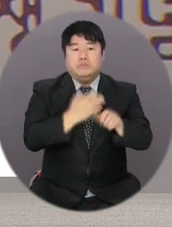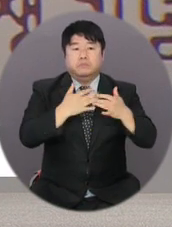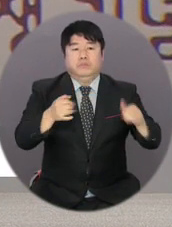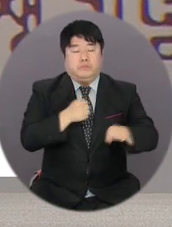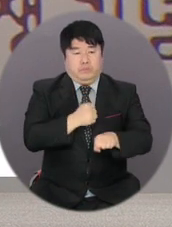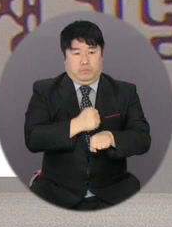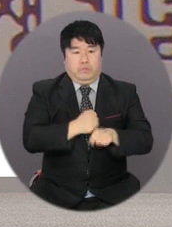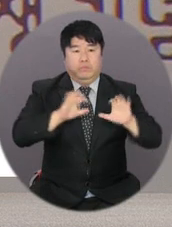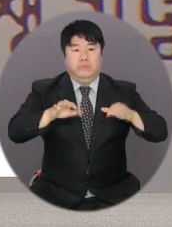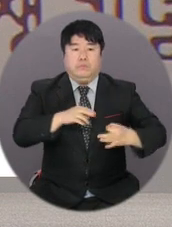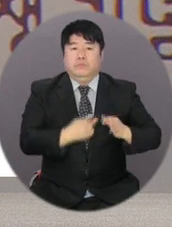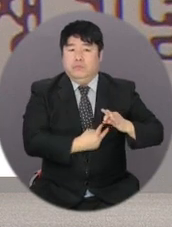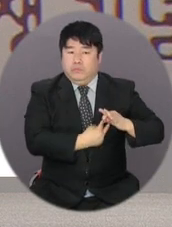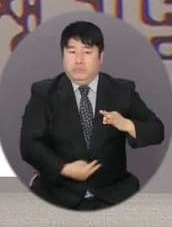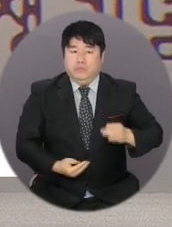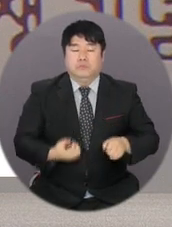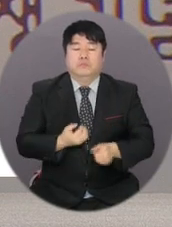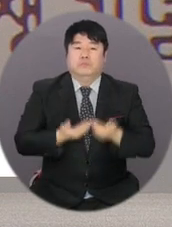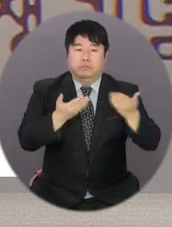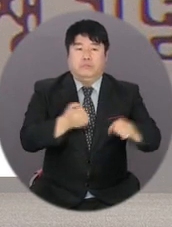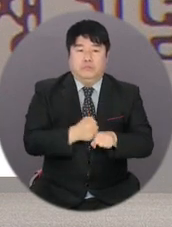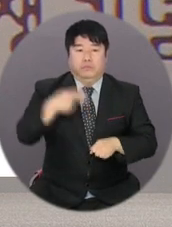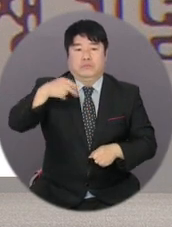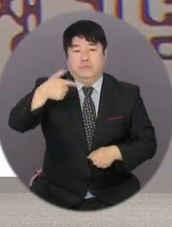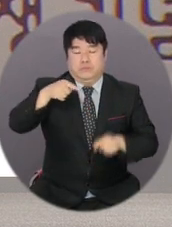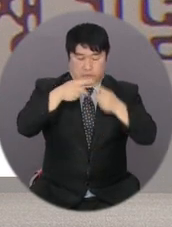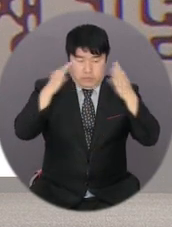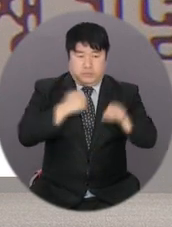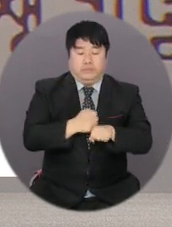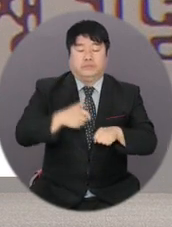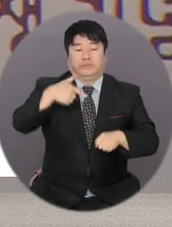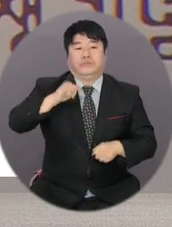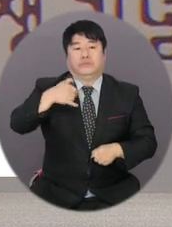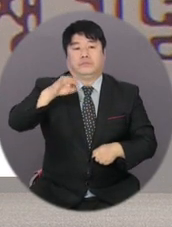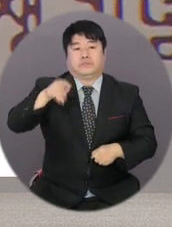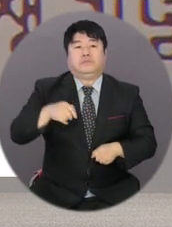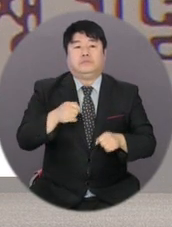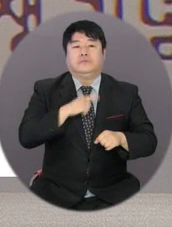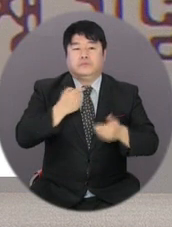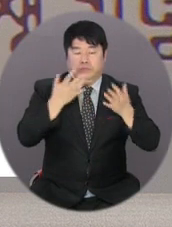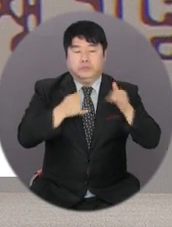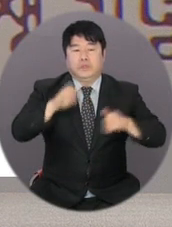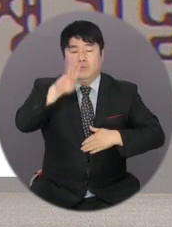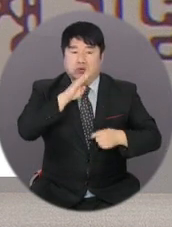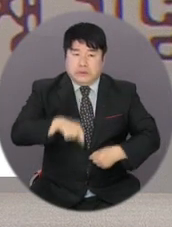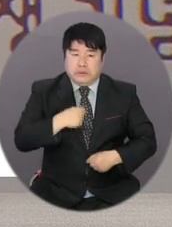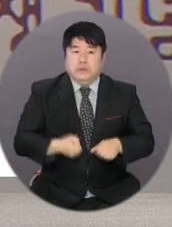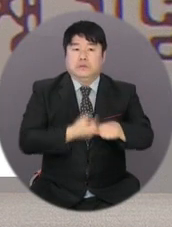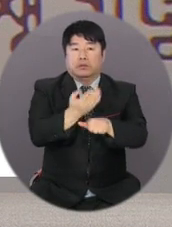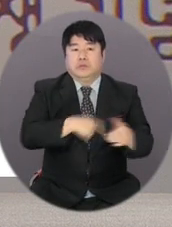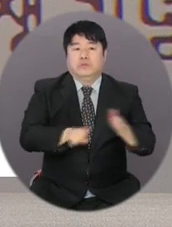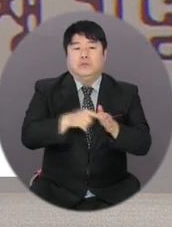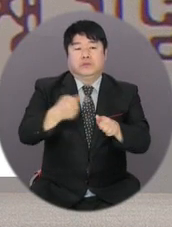국민 훈장을 수여했습니다. 여기에는 서강대생 고 김익희 열사처럼 광주의 진실을 알리기 위해